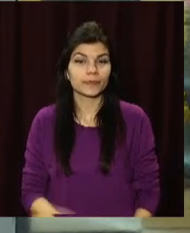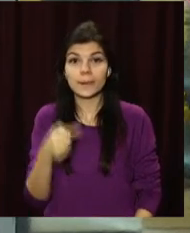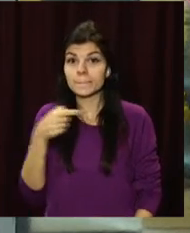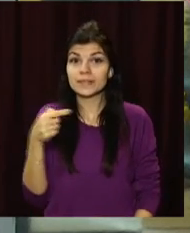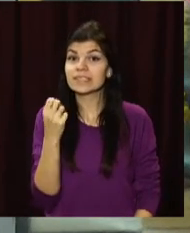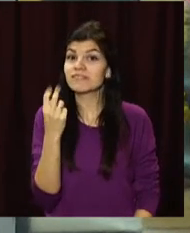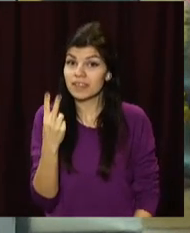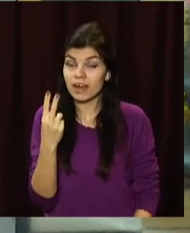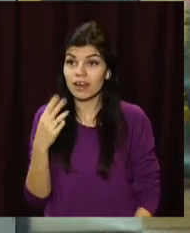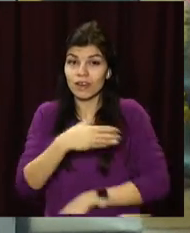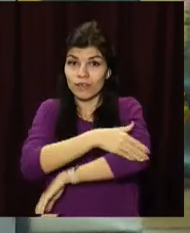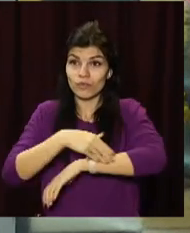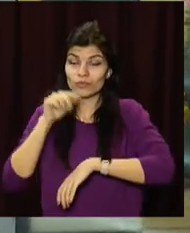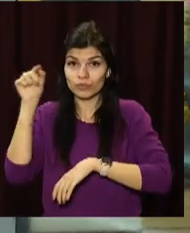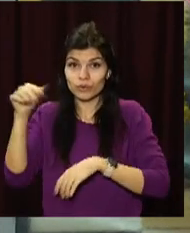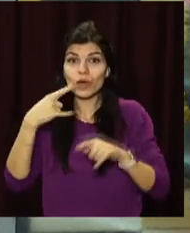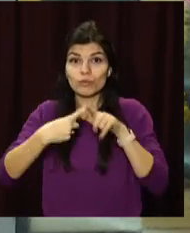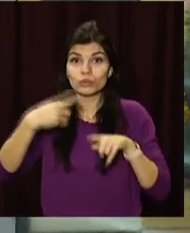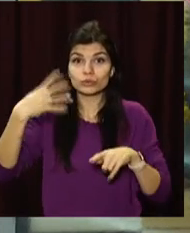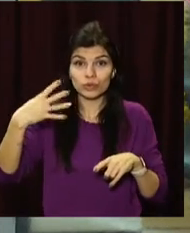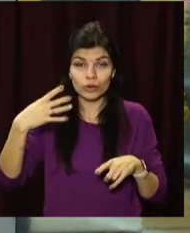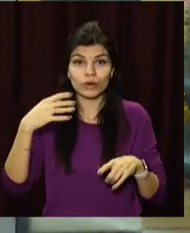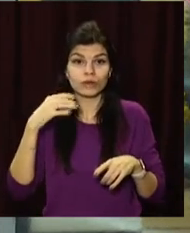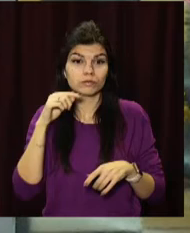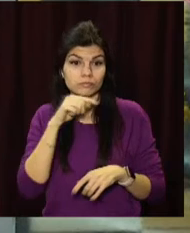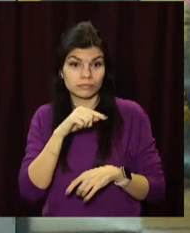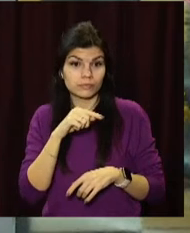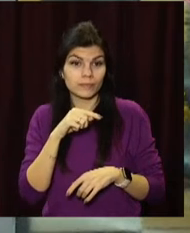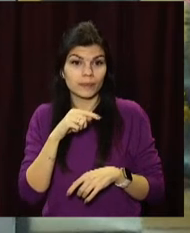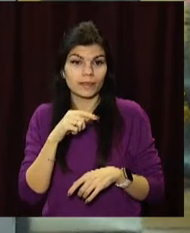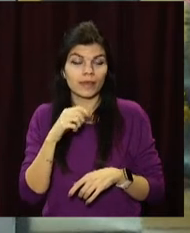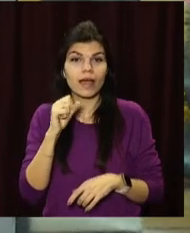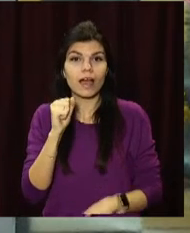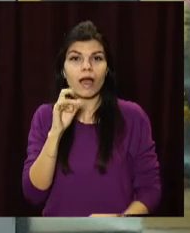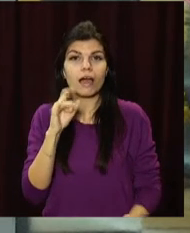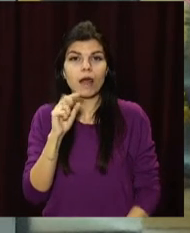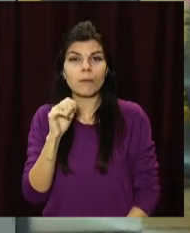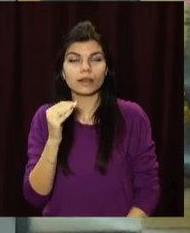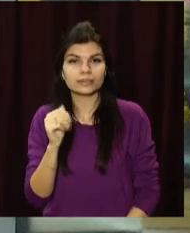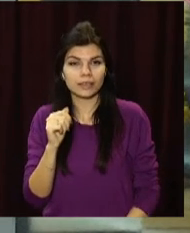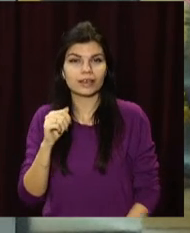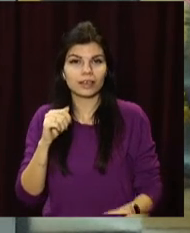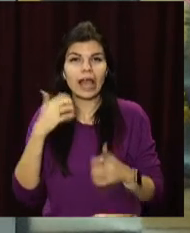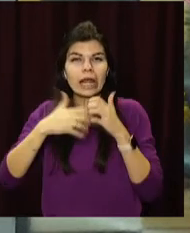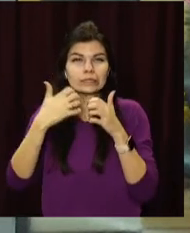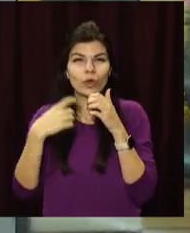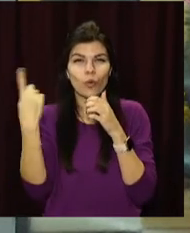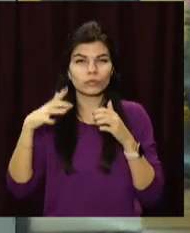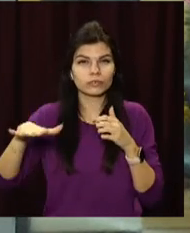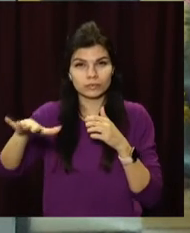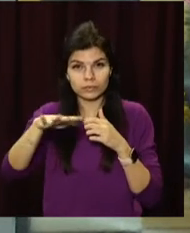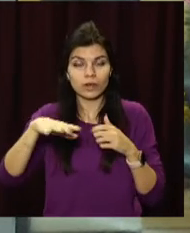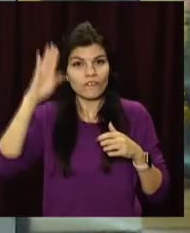Мінус 12 за вікном та майже плюс 40 у воді – таке термальне джерело на Арабатській стрілці Херсонської області. У